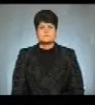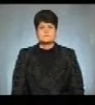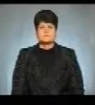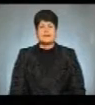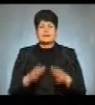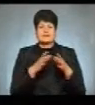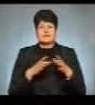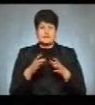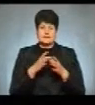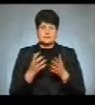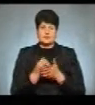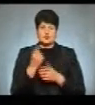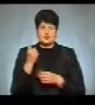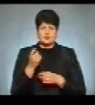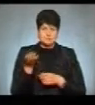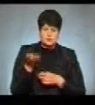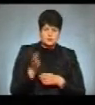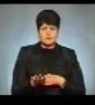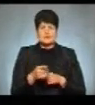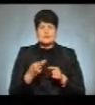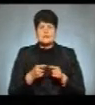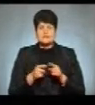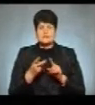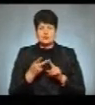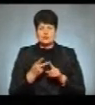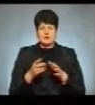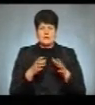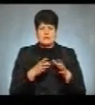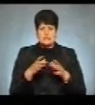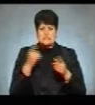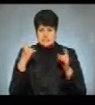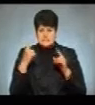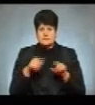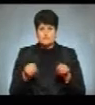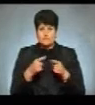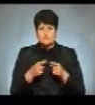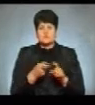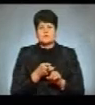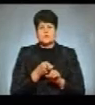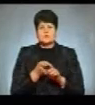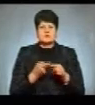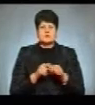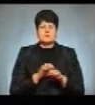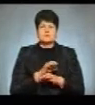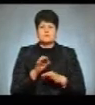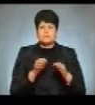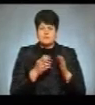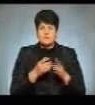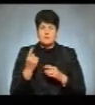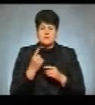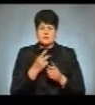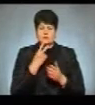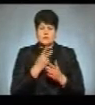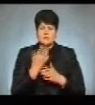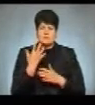Диск вийшов тиражем 100 примірників. Це вже другий аудіодиск з казками, створений в межах проєкту «Скарби файного міста». Перший